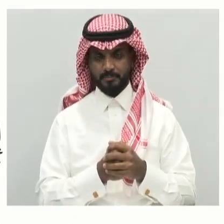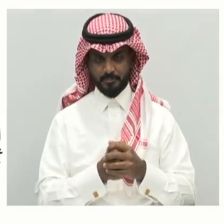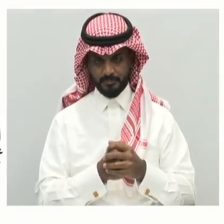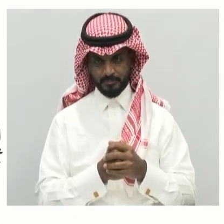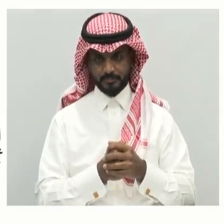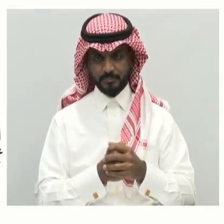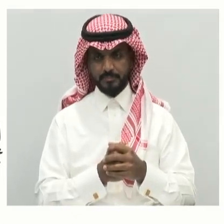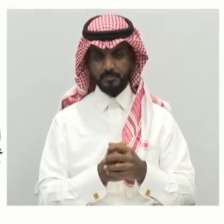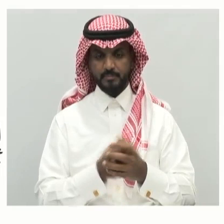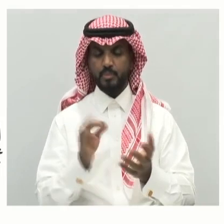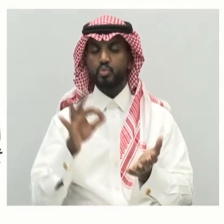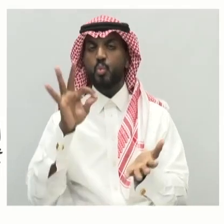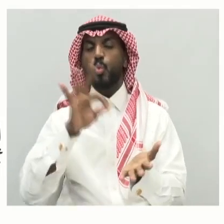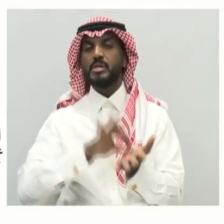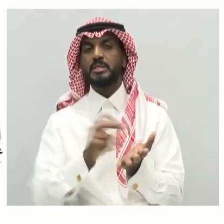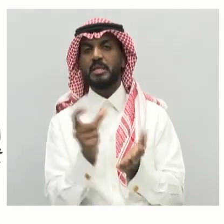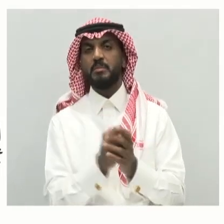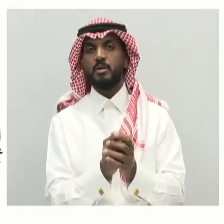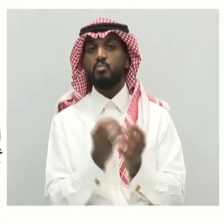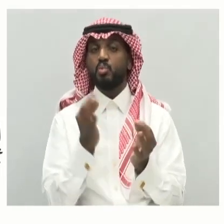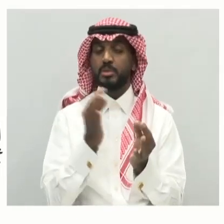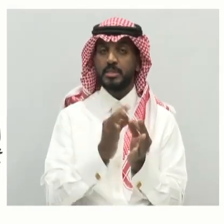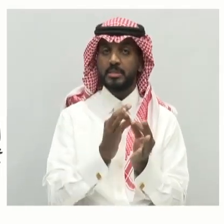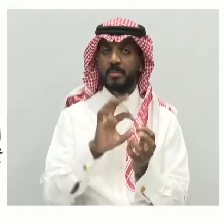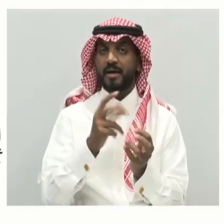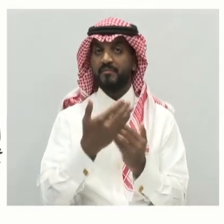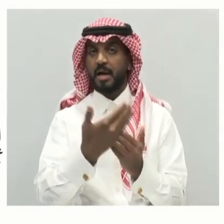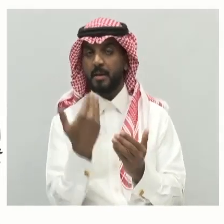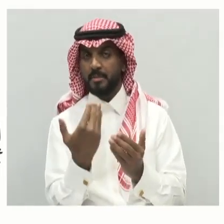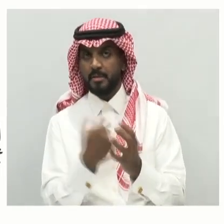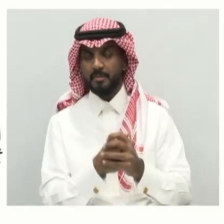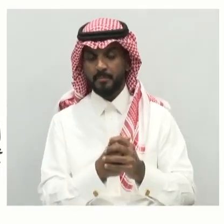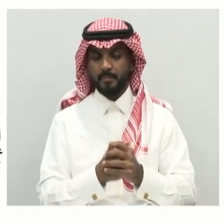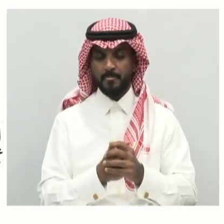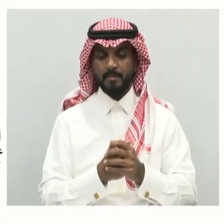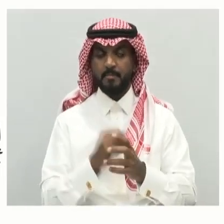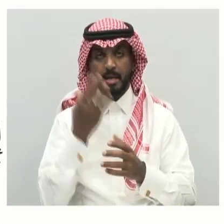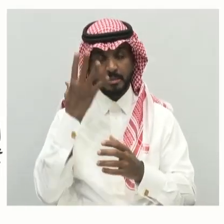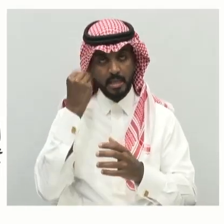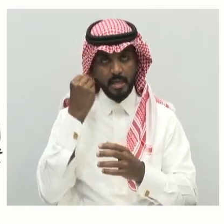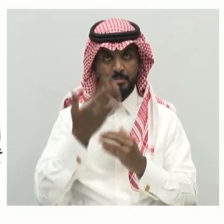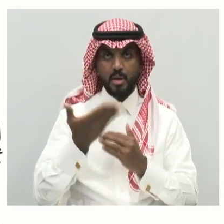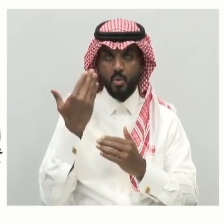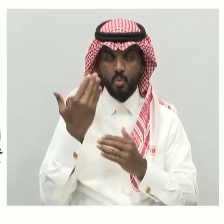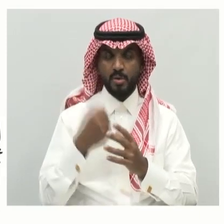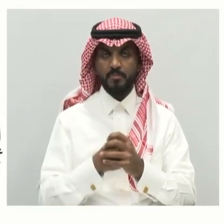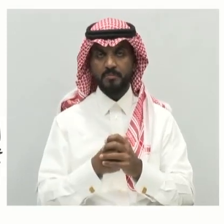كتب في وسط الكلمه متصلا بالحرف الذي قبله بهذه الطريقه كما تعلمنا واياكم